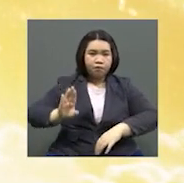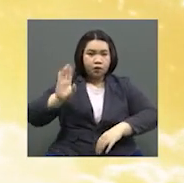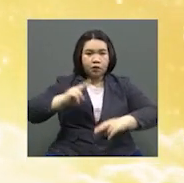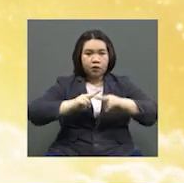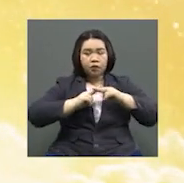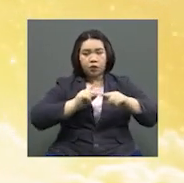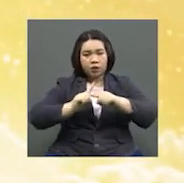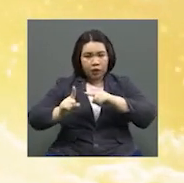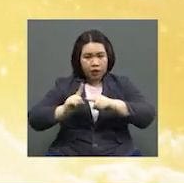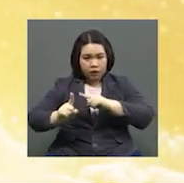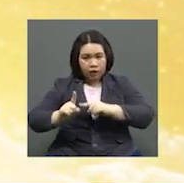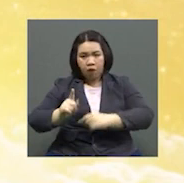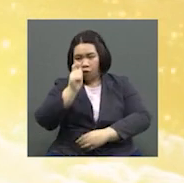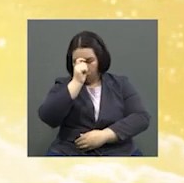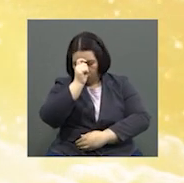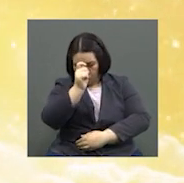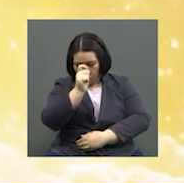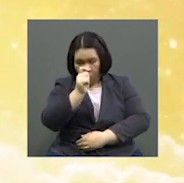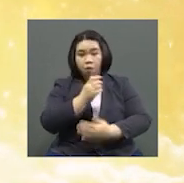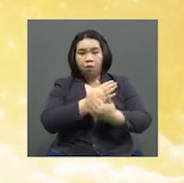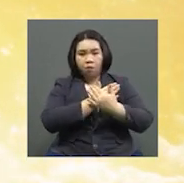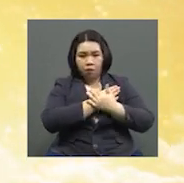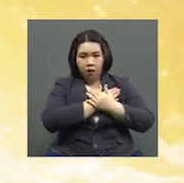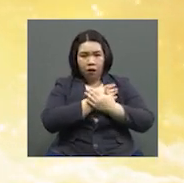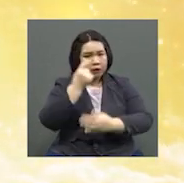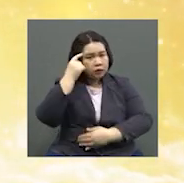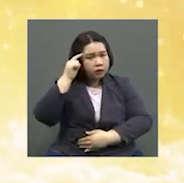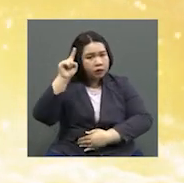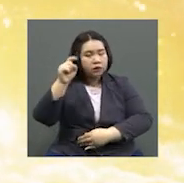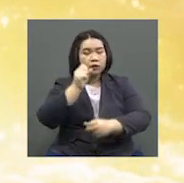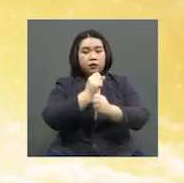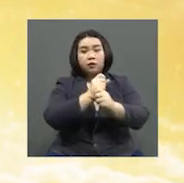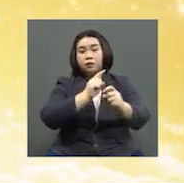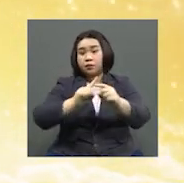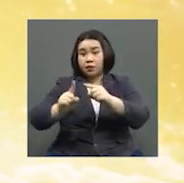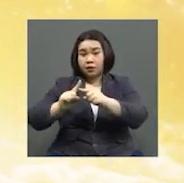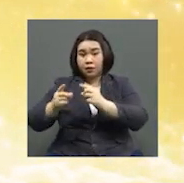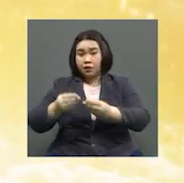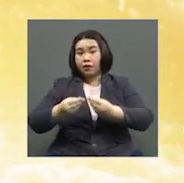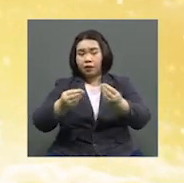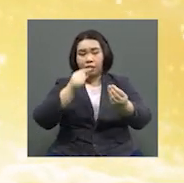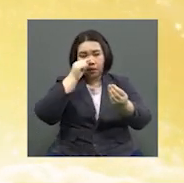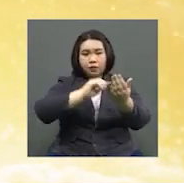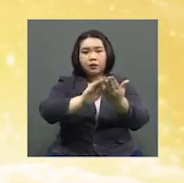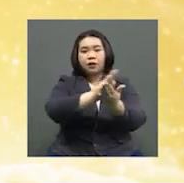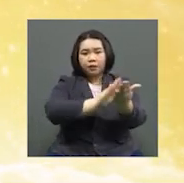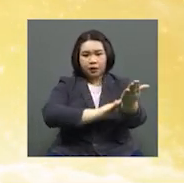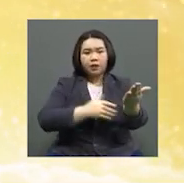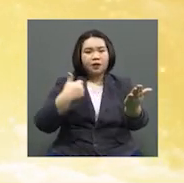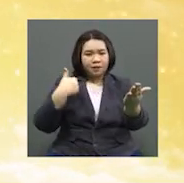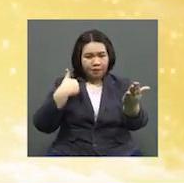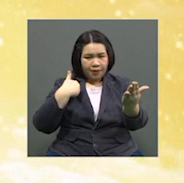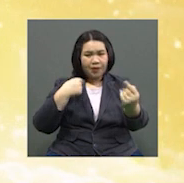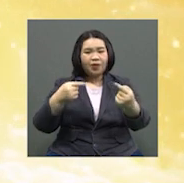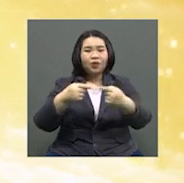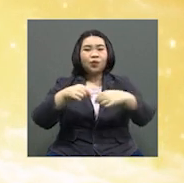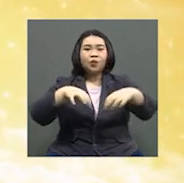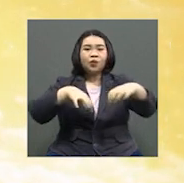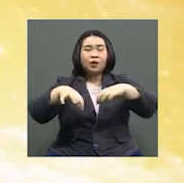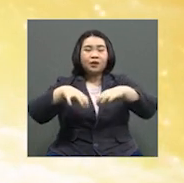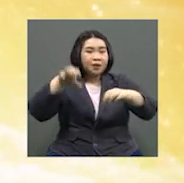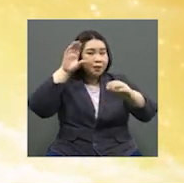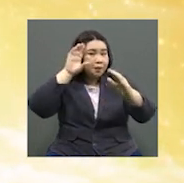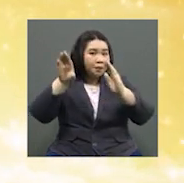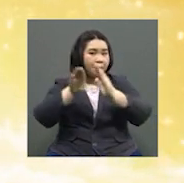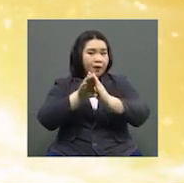กิจกรรมเฉลิมพระเกียรติขึ้นค่ะให้เป็นไปตามโบราณราชประเพณีหลากหลายกิจกรรมที่ให้ประชาชนได้มีส่วน